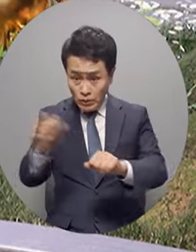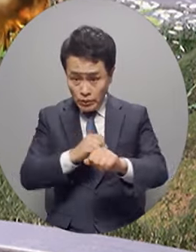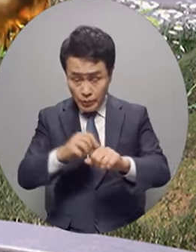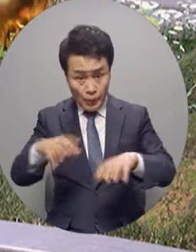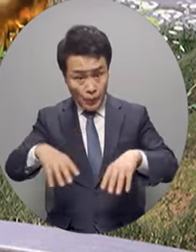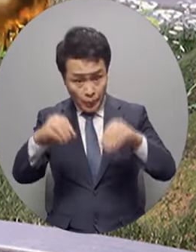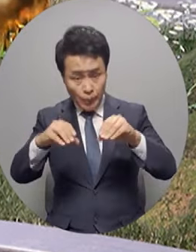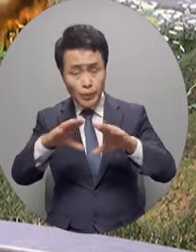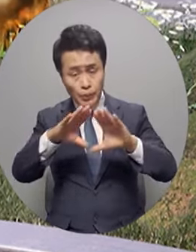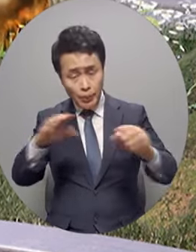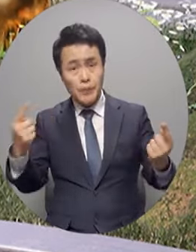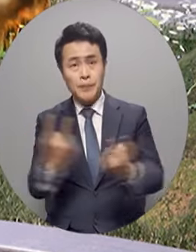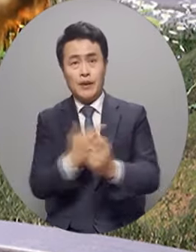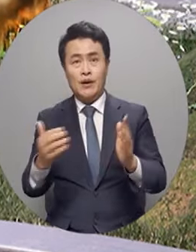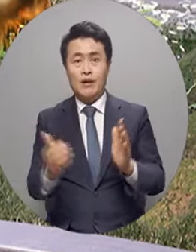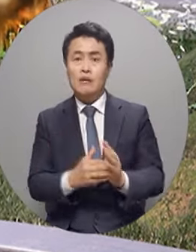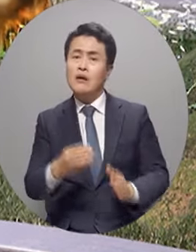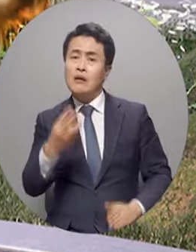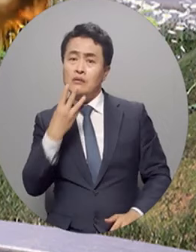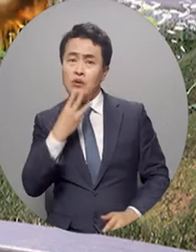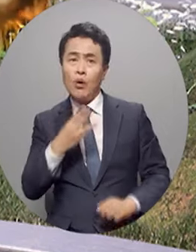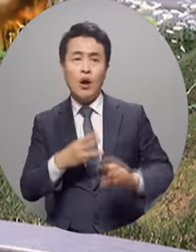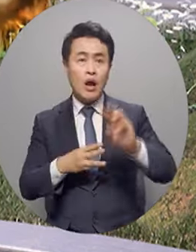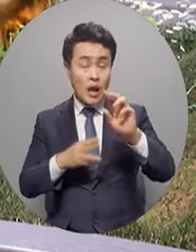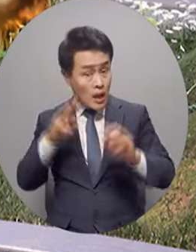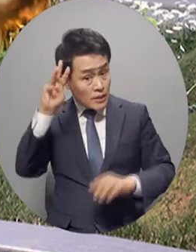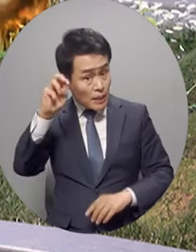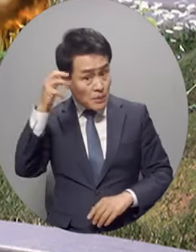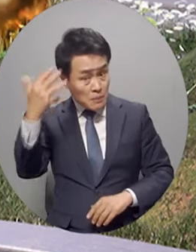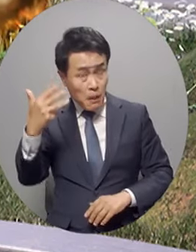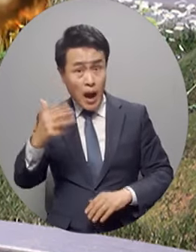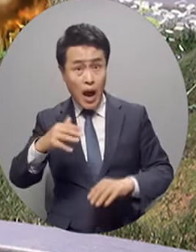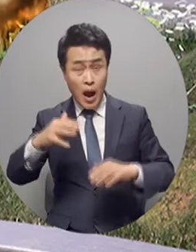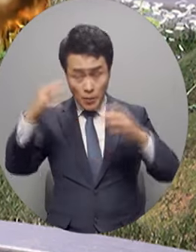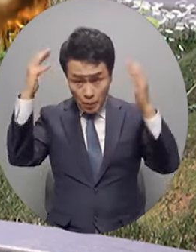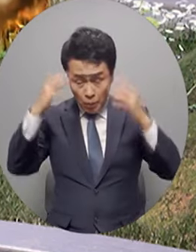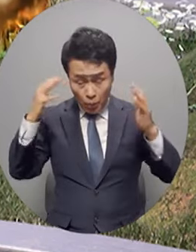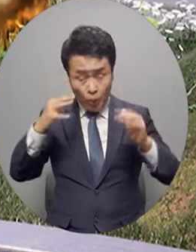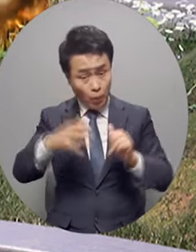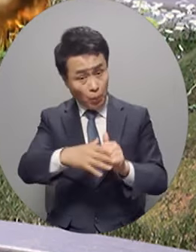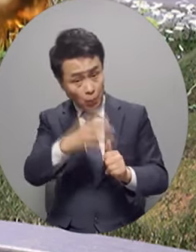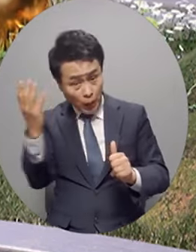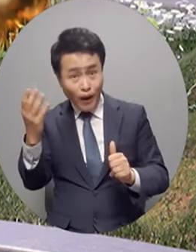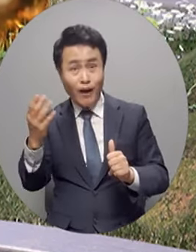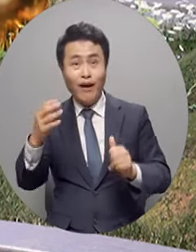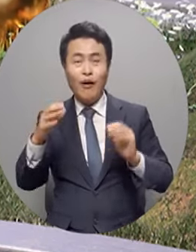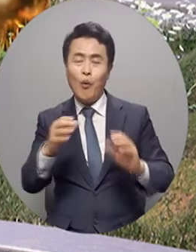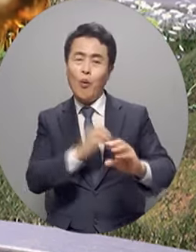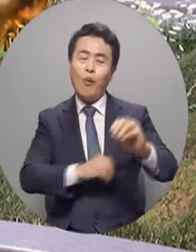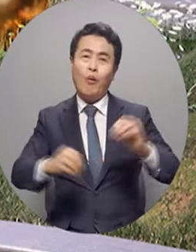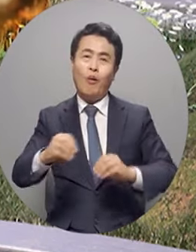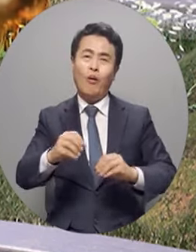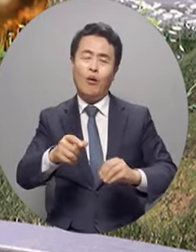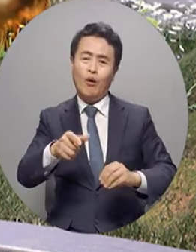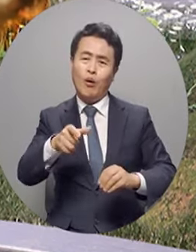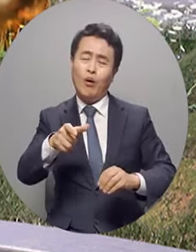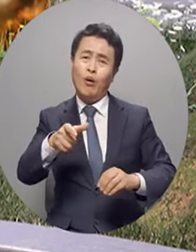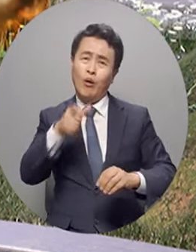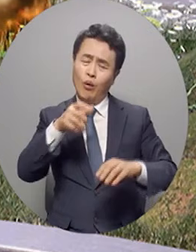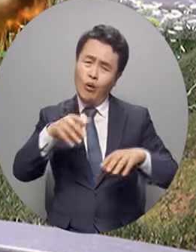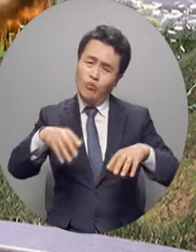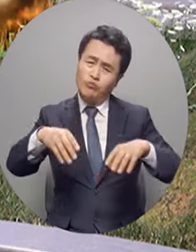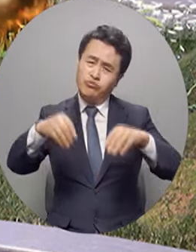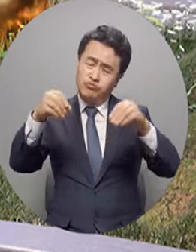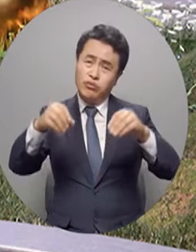또는 완화됐습니다. 서울은 무려 38일 만에 폭염에서 벗어나게 된 건데요. 상대적으로 건조한 공기가 유입되고